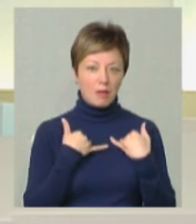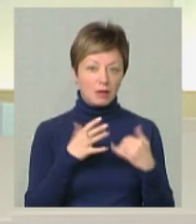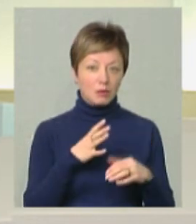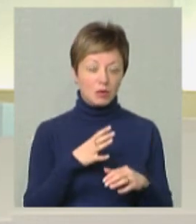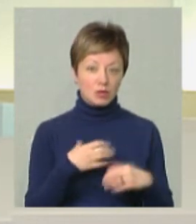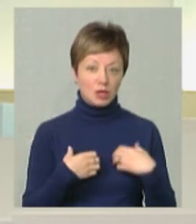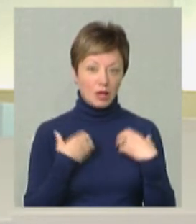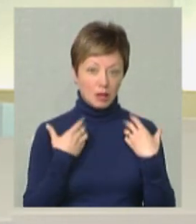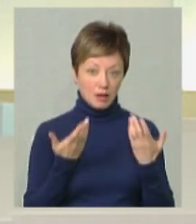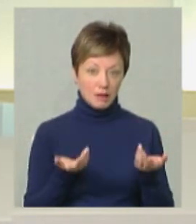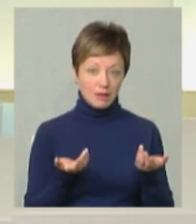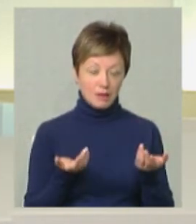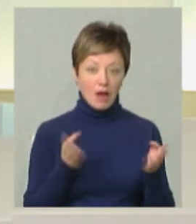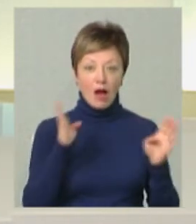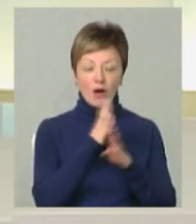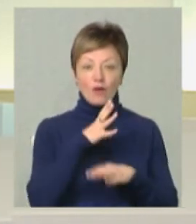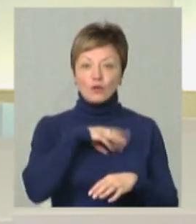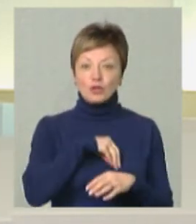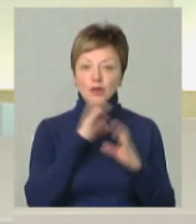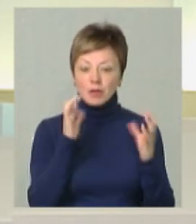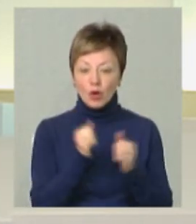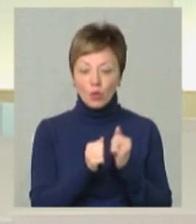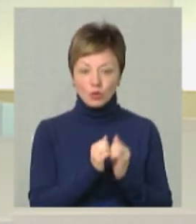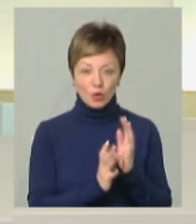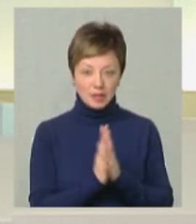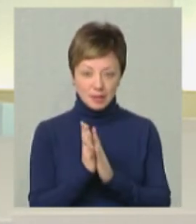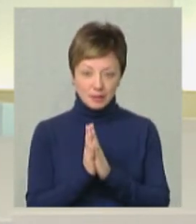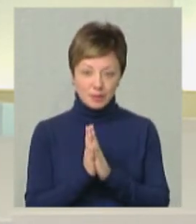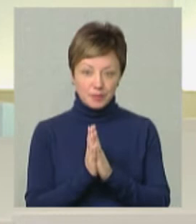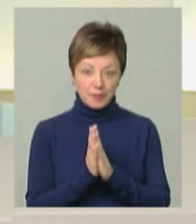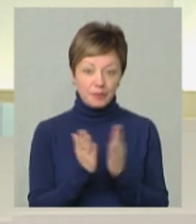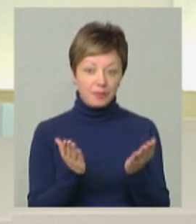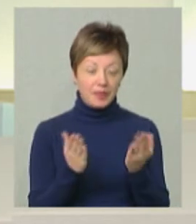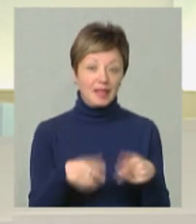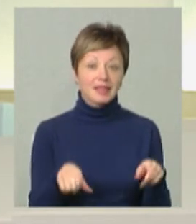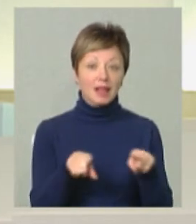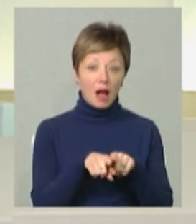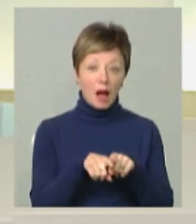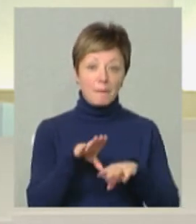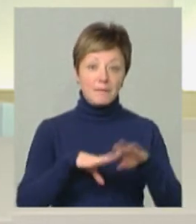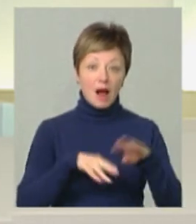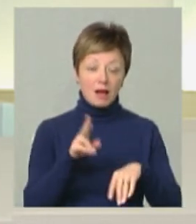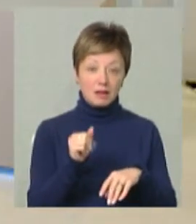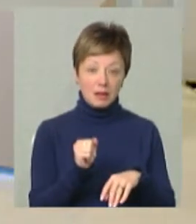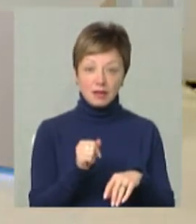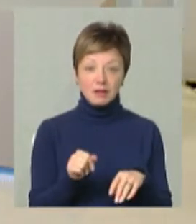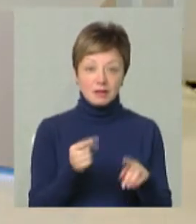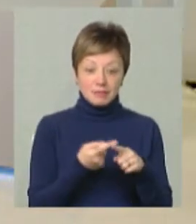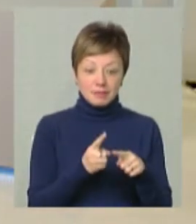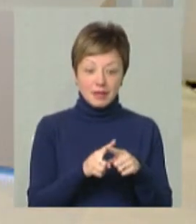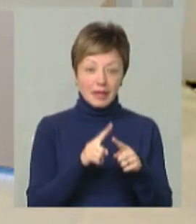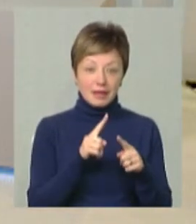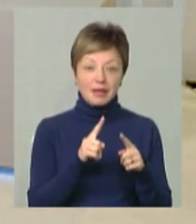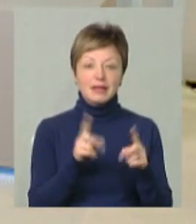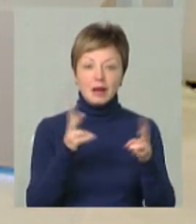жахливо, знаєте, як еколога, який в душі береже кожну рослину. Раз. Така практика, така від того нікуди не дінешся.